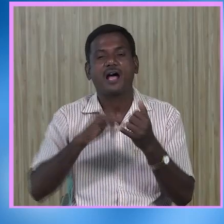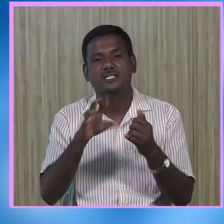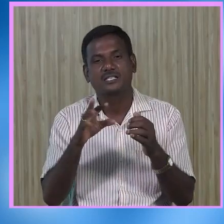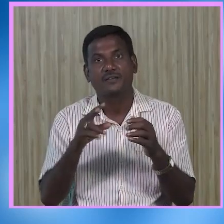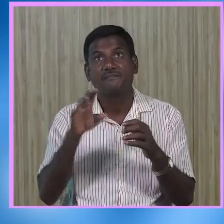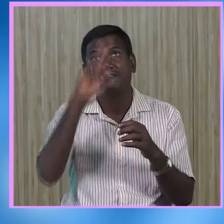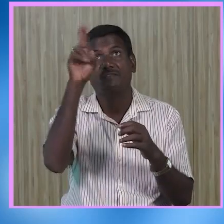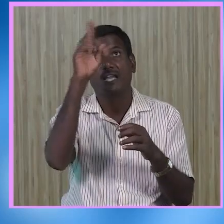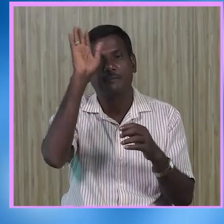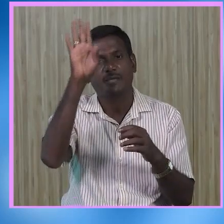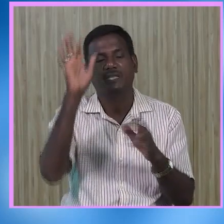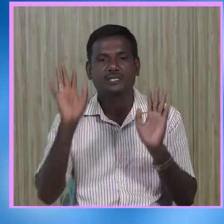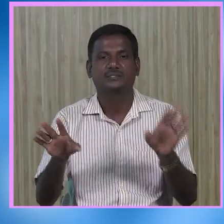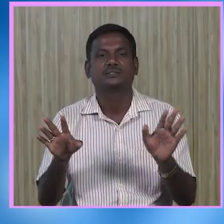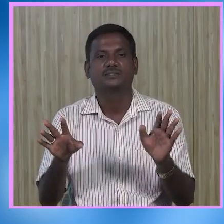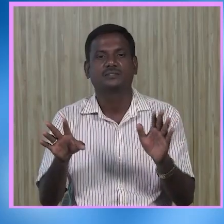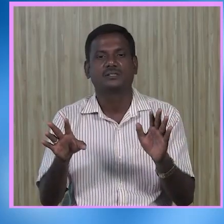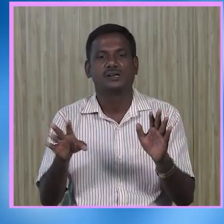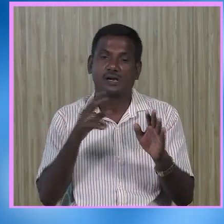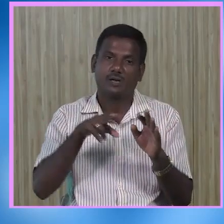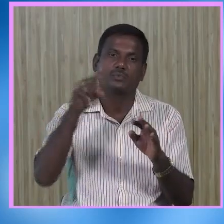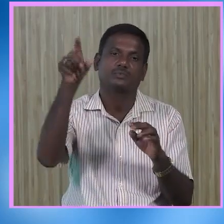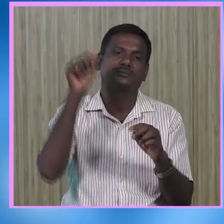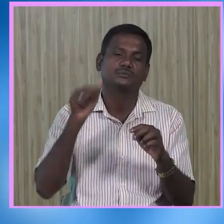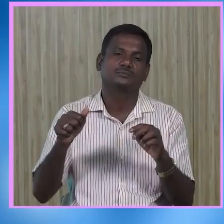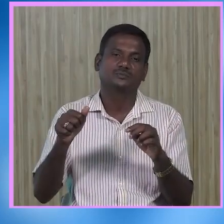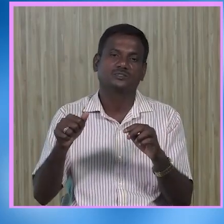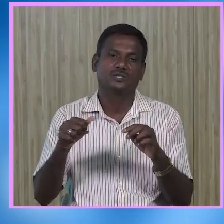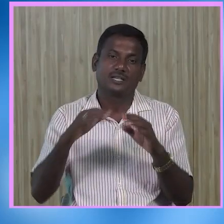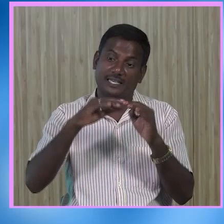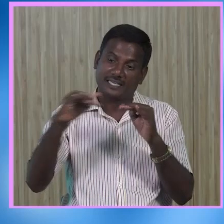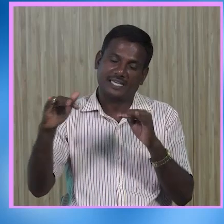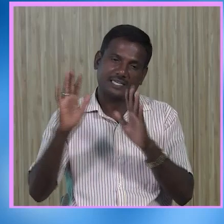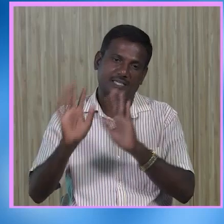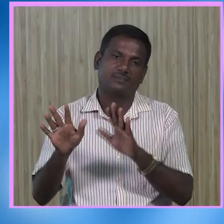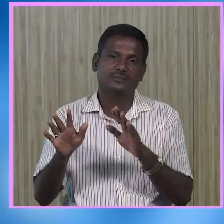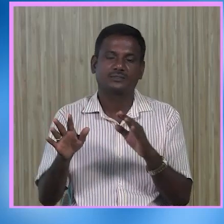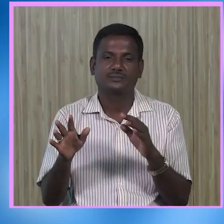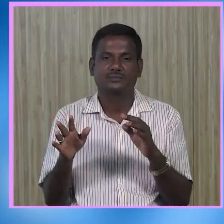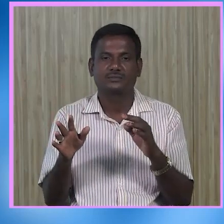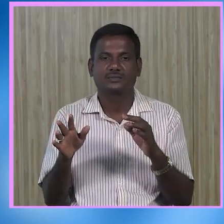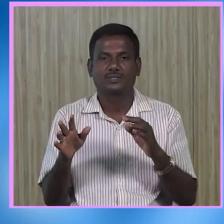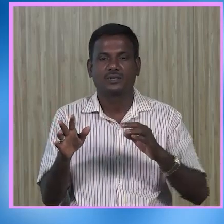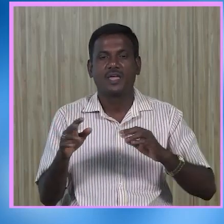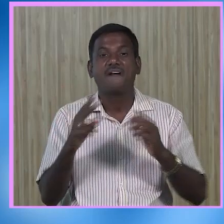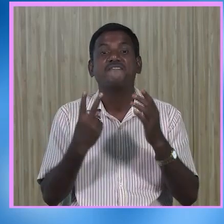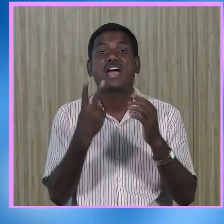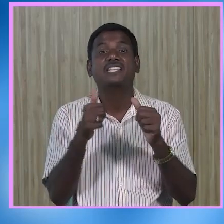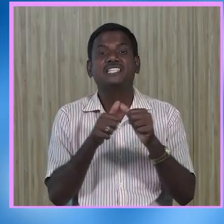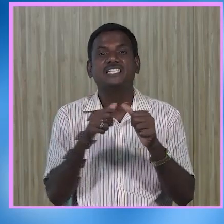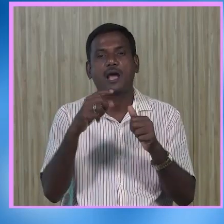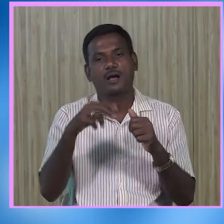ஒரு விண்வெளி மையம் இருக்குது, நிறுவனம், அங்கே போகிறார். அதனுடைய கிளை நிறுவனம்னு வர்ஜீனியா